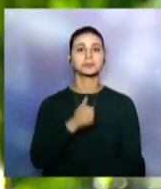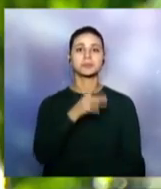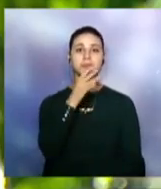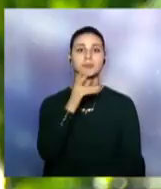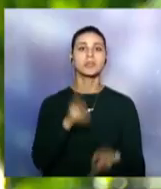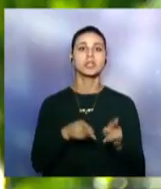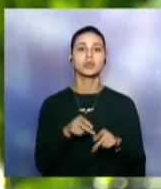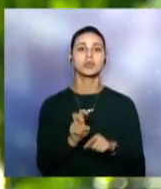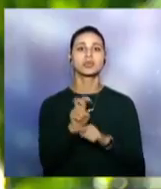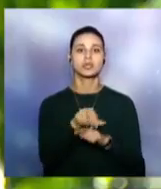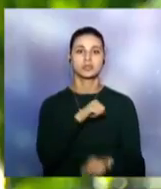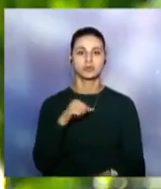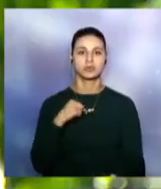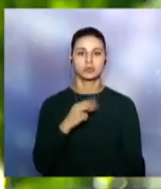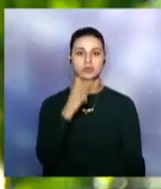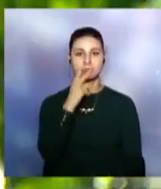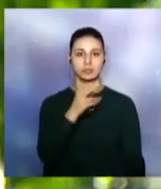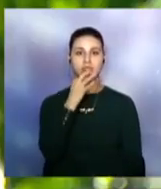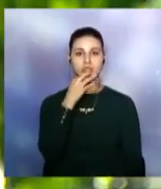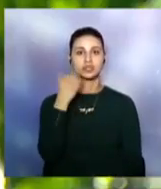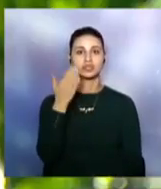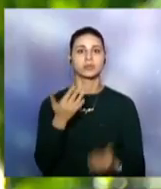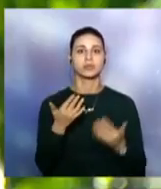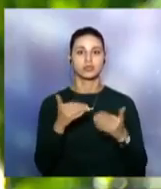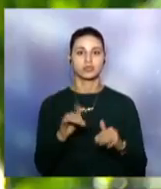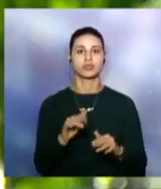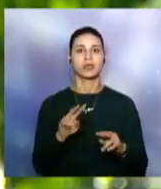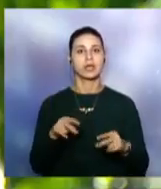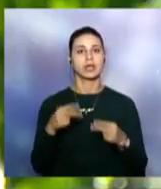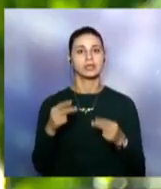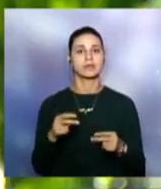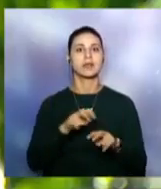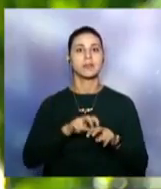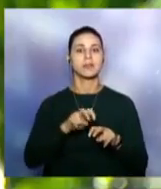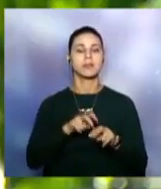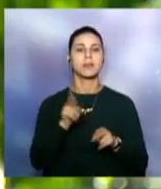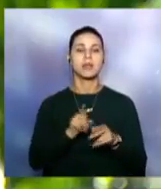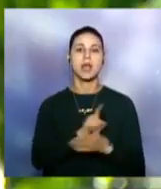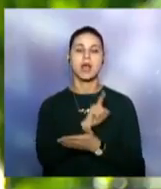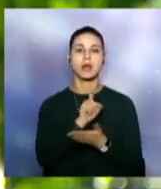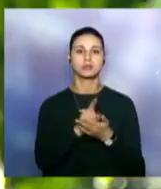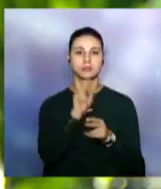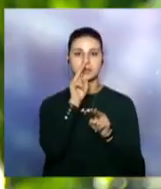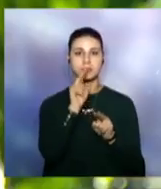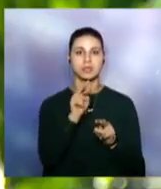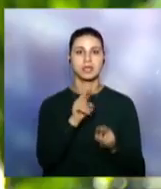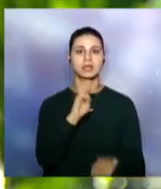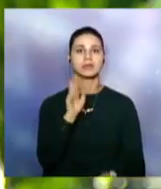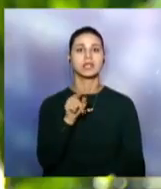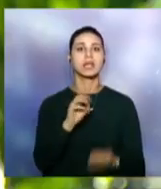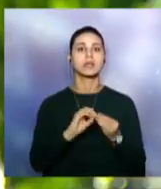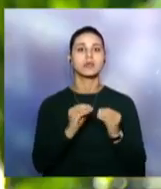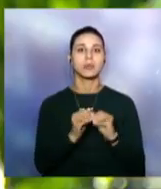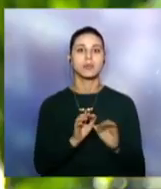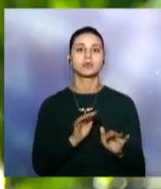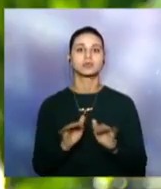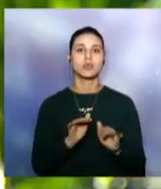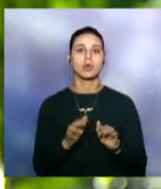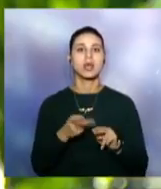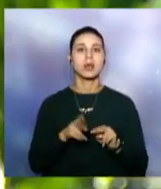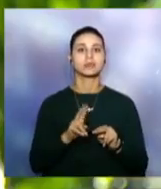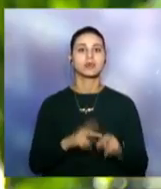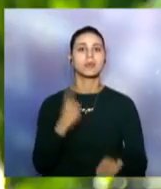უნდა გამორიცხოს თავის პათოლოგია და მე უკვე გადავლენ პედიატრებთან და აუცილებლად მიხედავენ და იმ პრობლემას მოუგვარებენ.